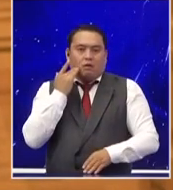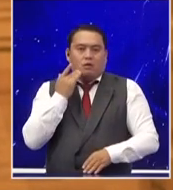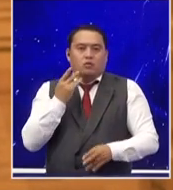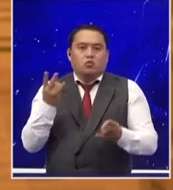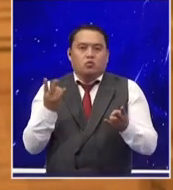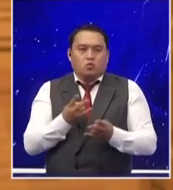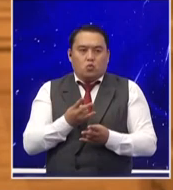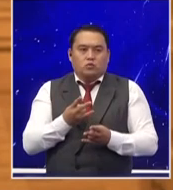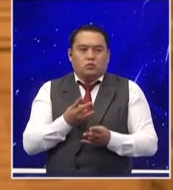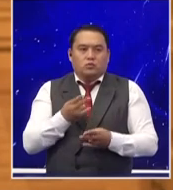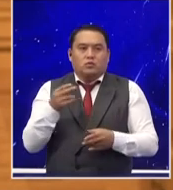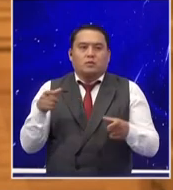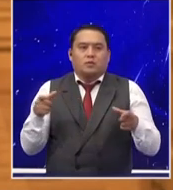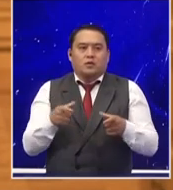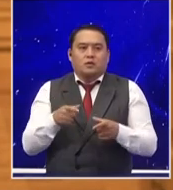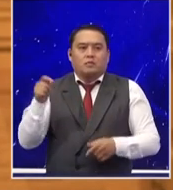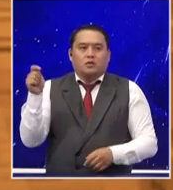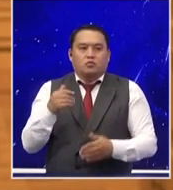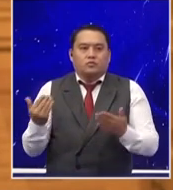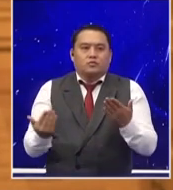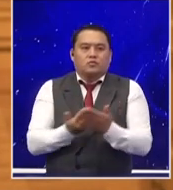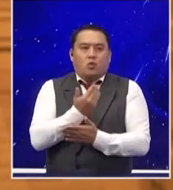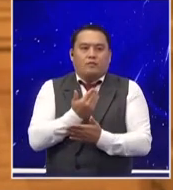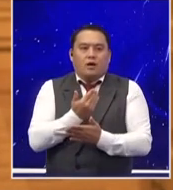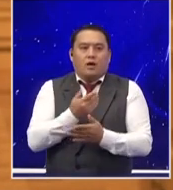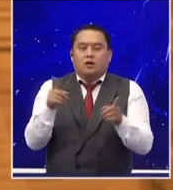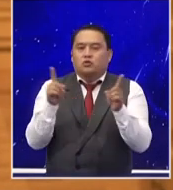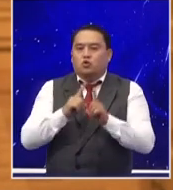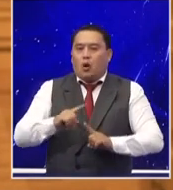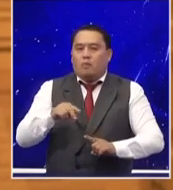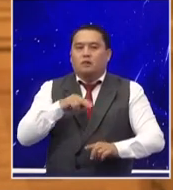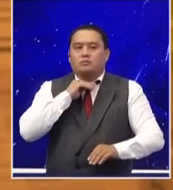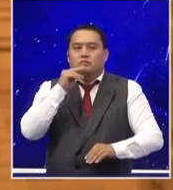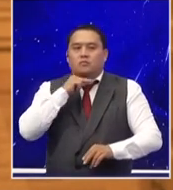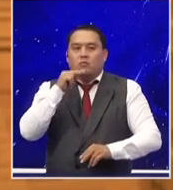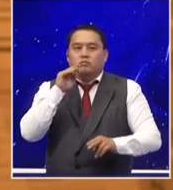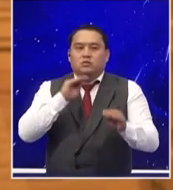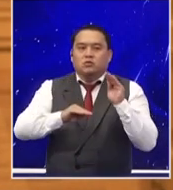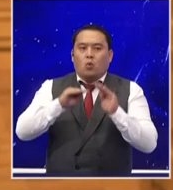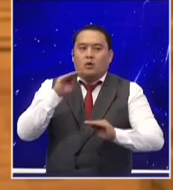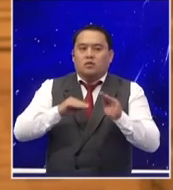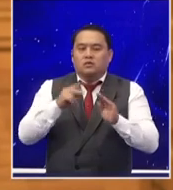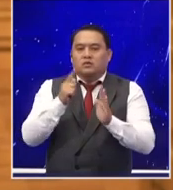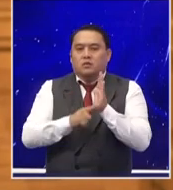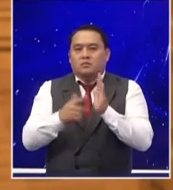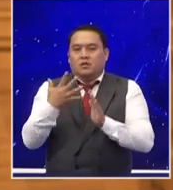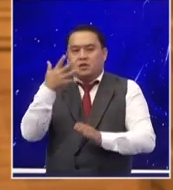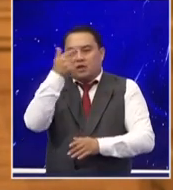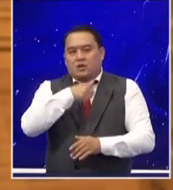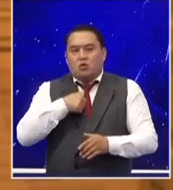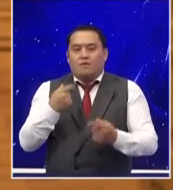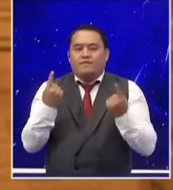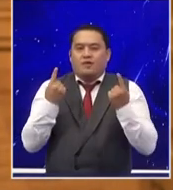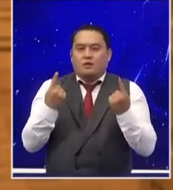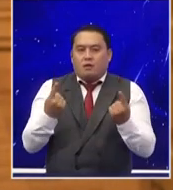вынужденного перерыва наконец пришли снова сегодня была особая постановка посвященная 75-летию великой победы мы